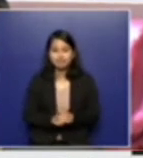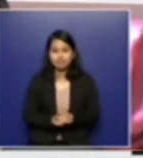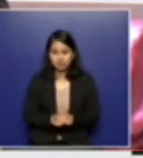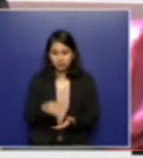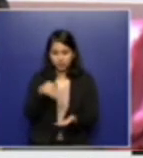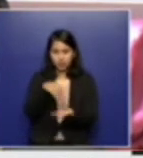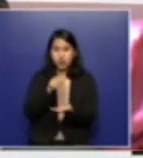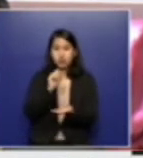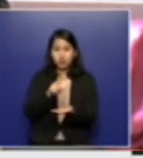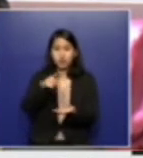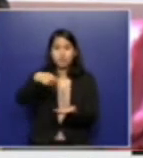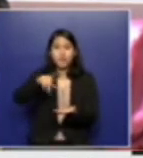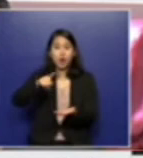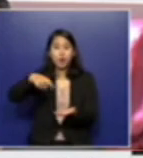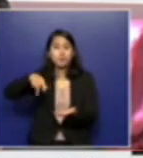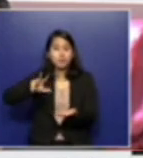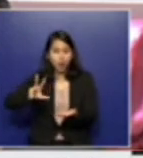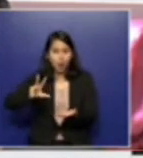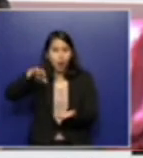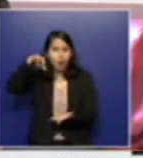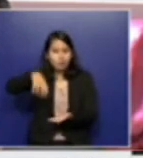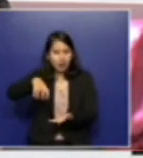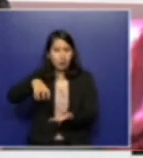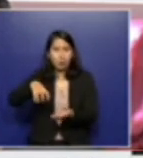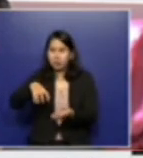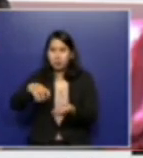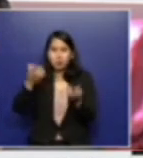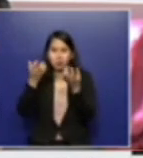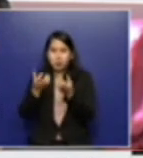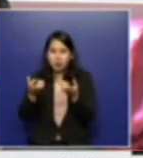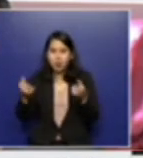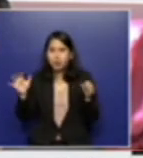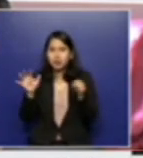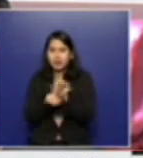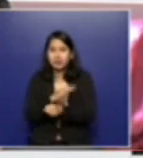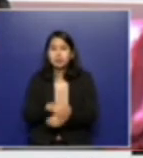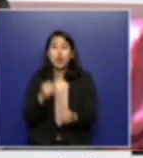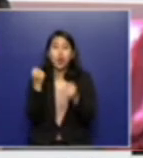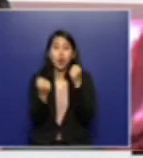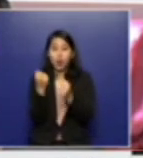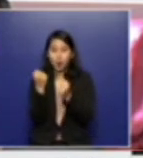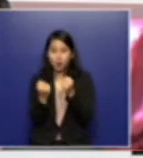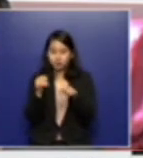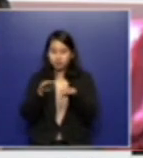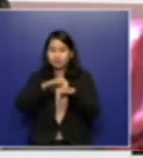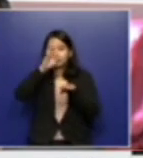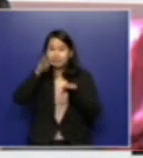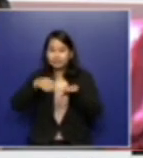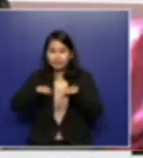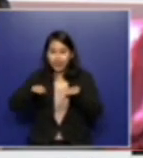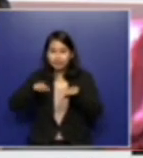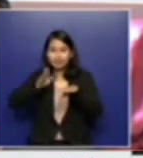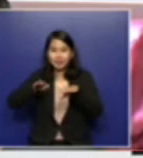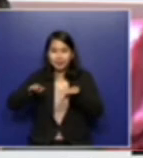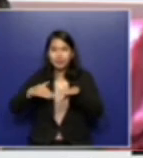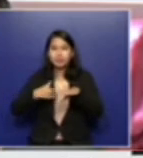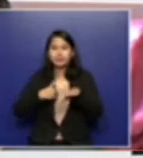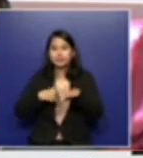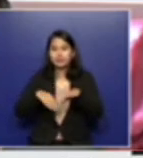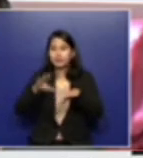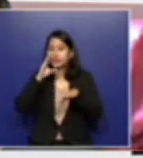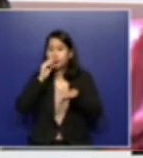ของปภ.เต็มเลยครับที่สำคัญก็คือรถปิกอัพบางอันเนี่ยครับอย่างกรมการปกครองผมขออนุญาตเลยไปหน่อย